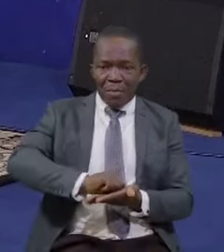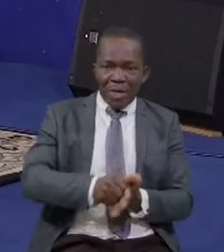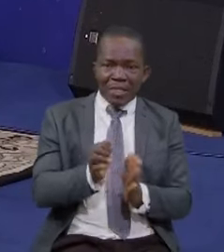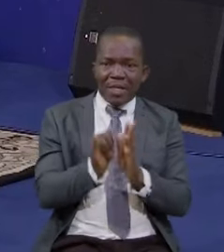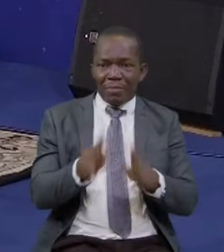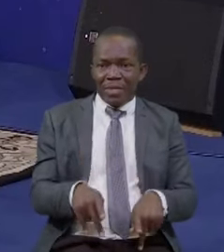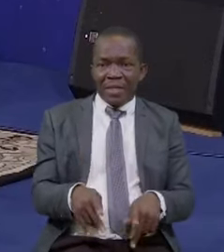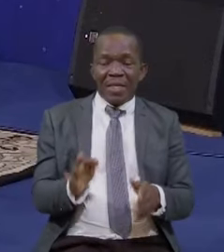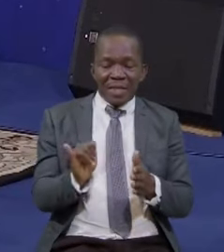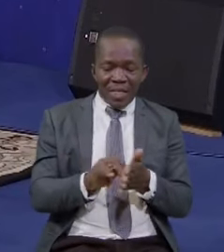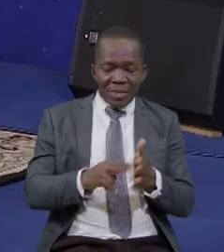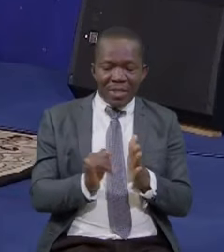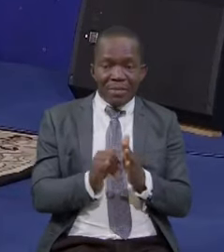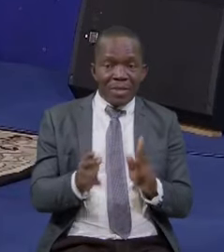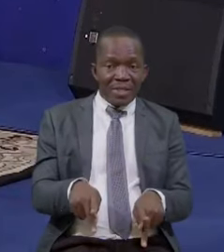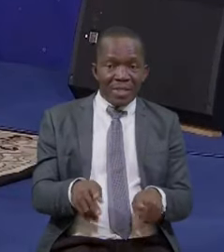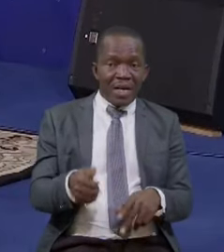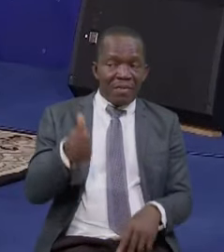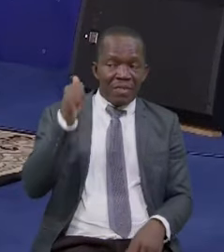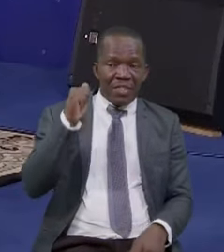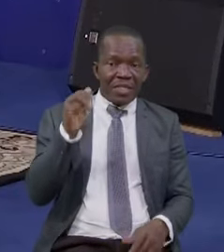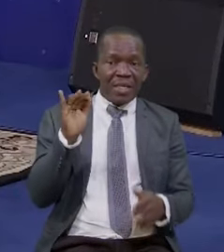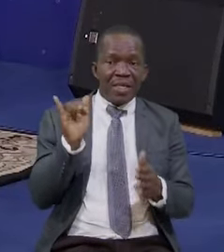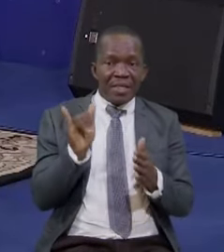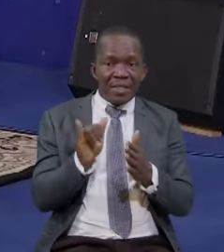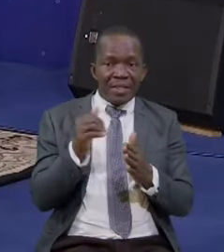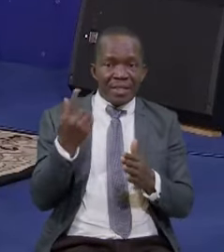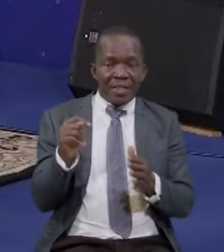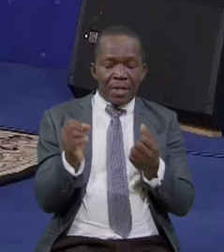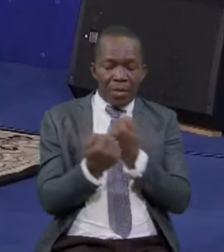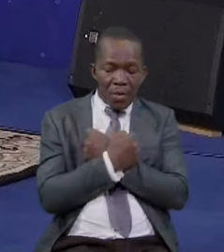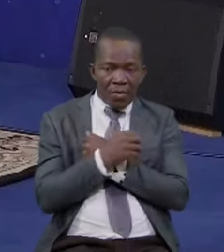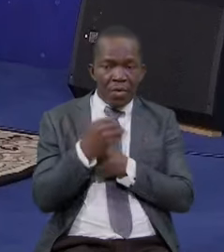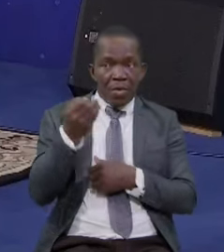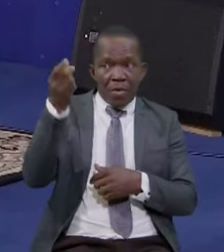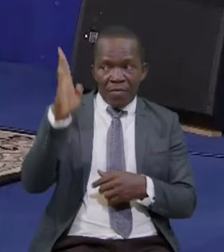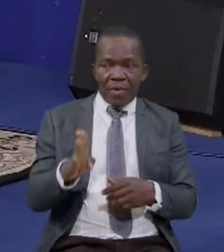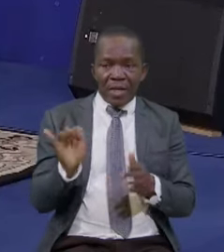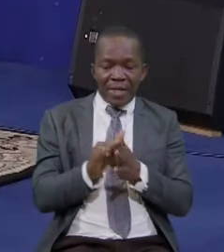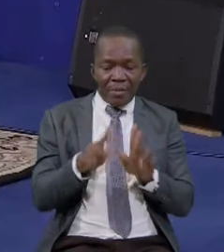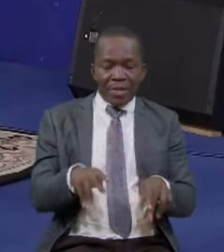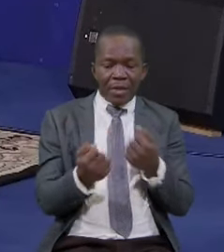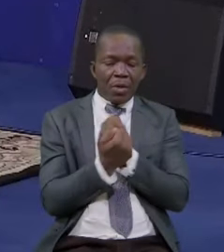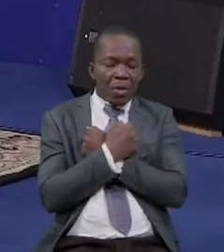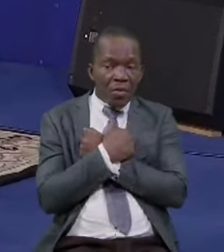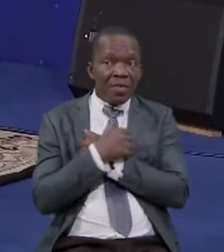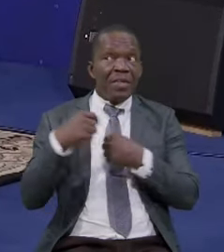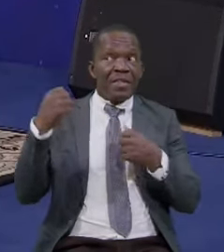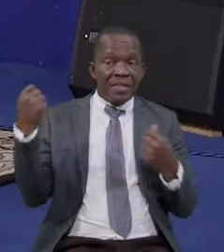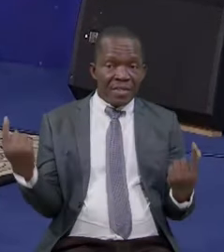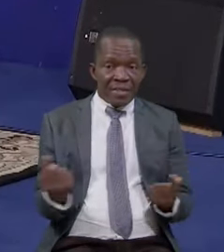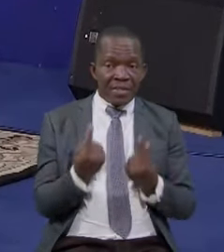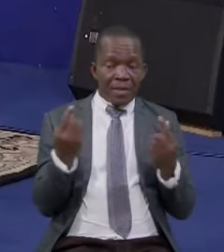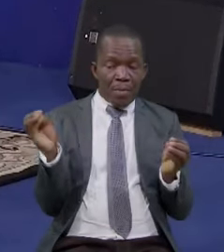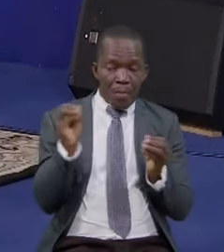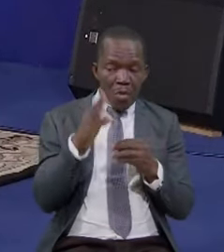de Dieu parce que tu as aimé tes péchés parce que tu aimes ce que tu veux faire plus que le Fils de Dieu qui est